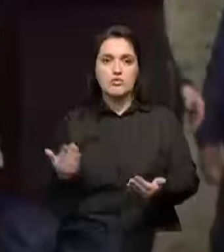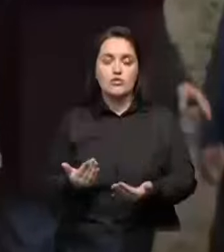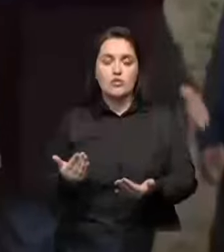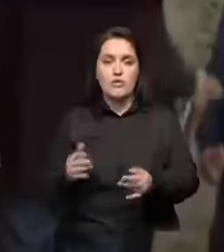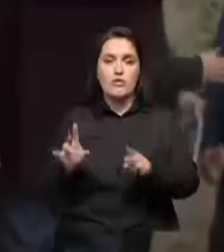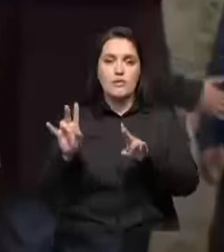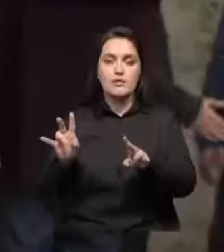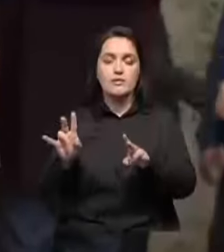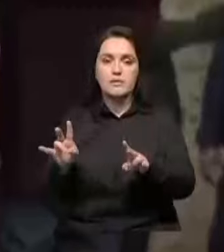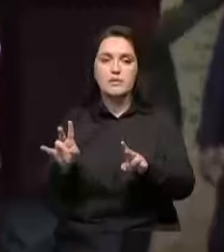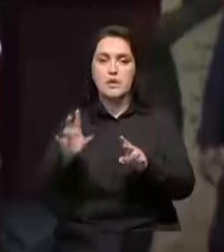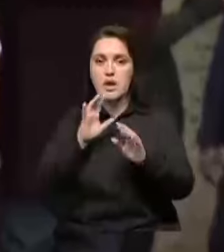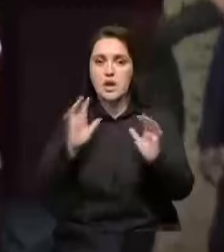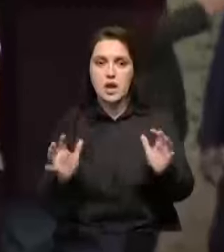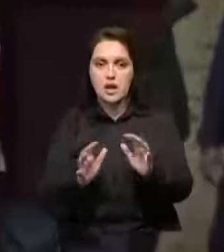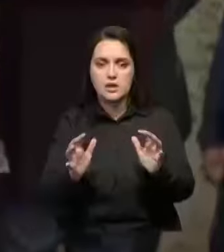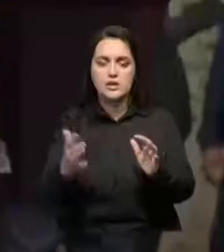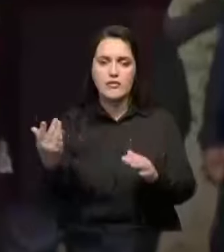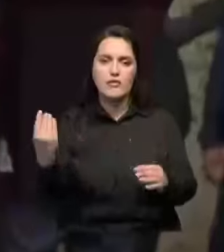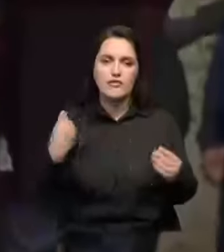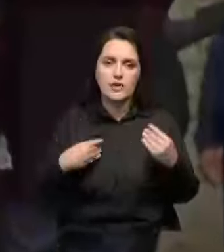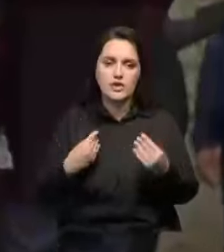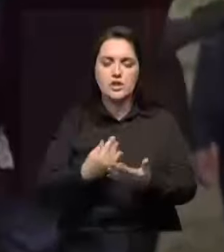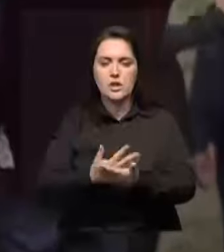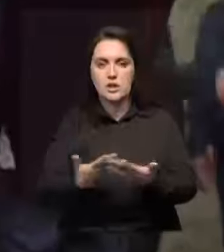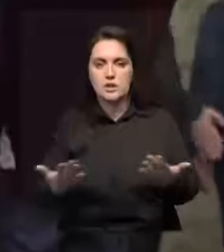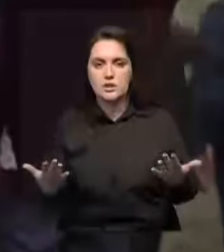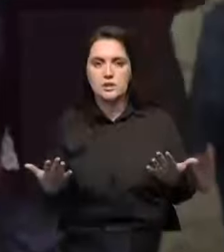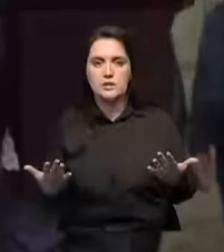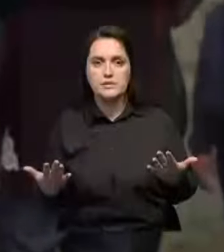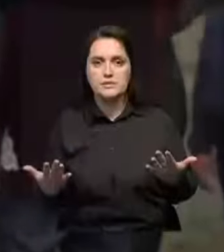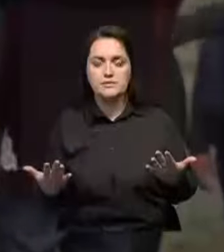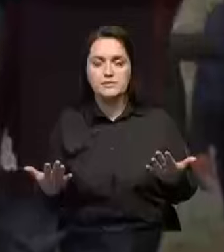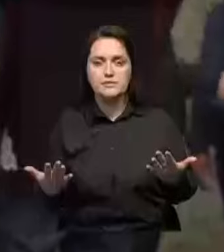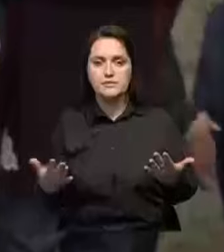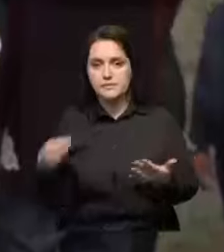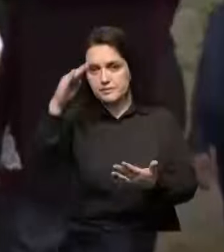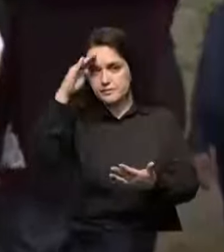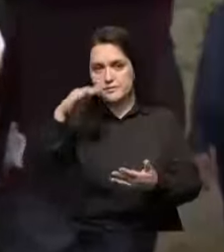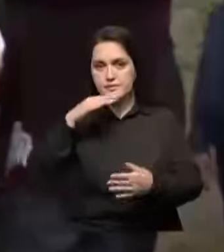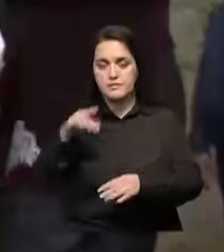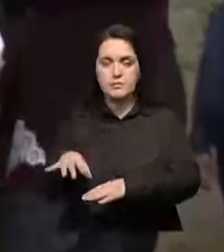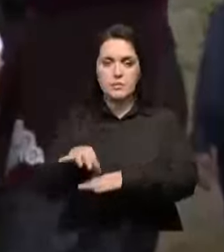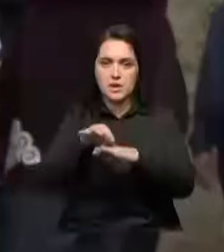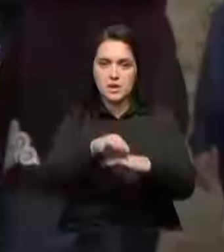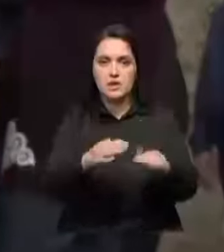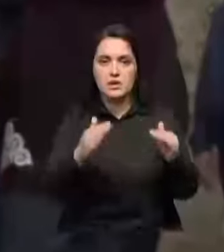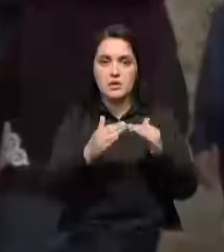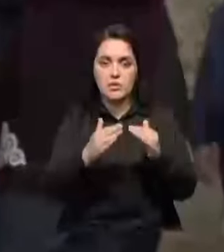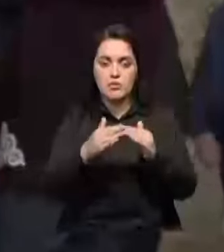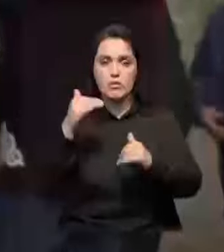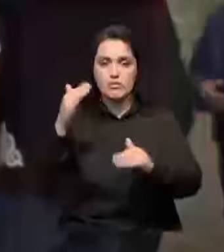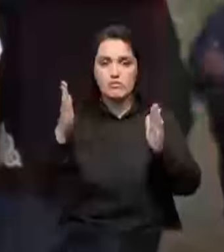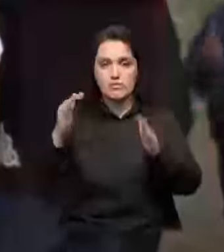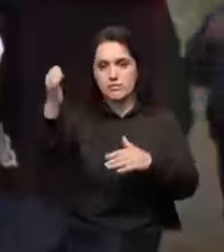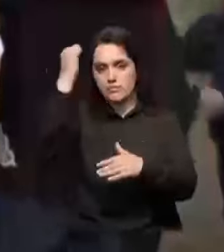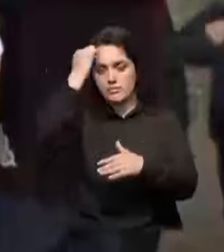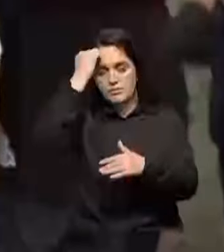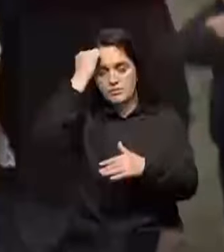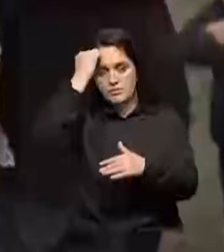она как бы хранит его вещи. И вот, как говорится, мы отца привели домой уже в виде